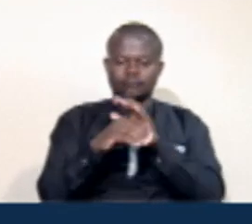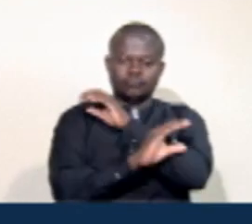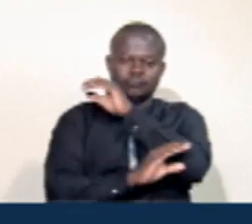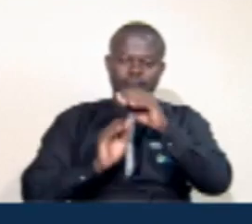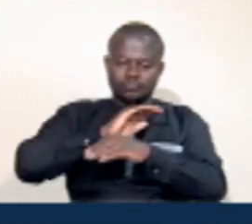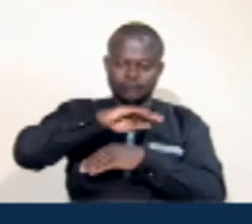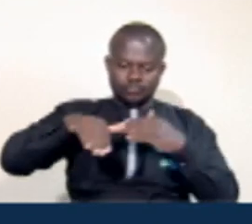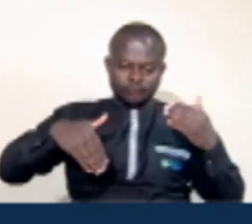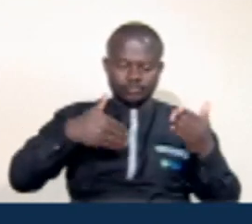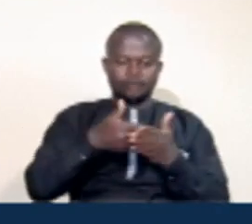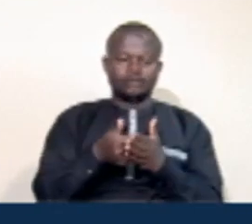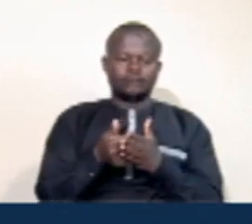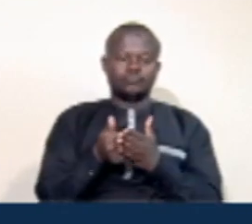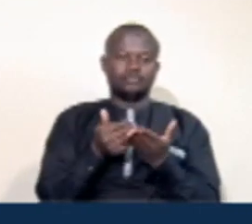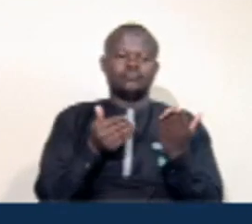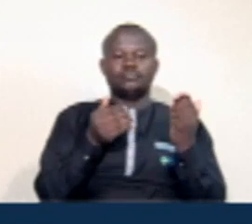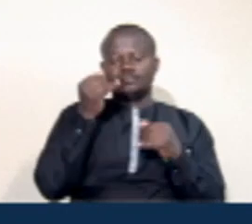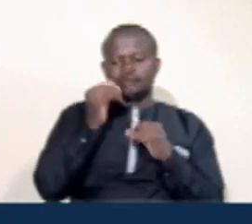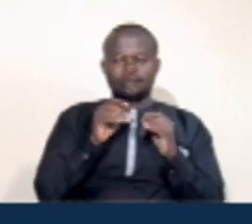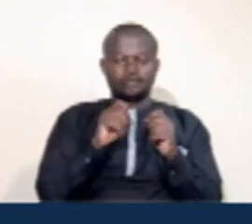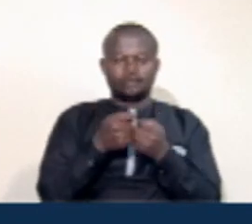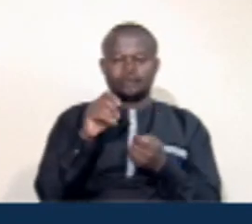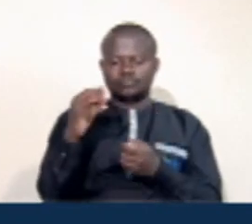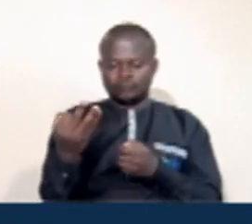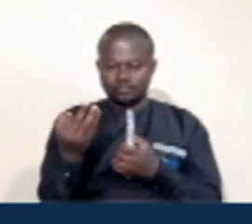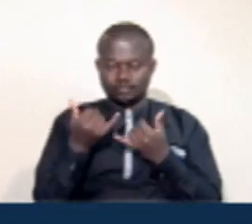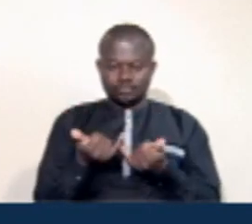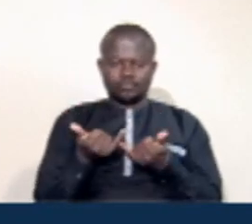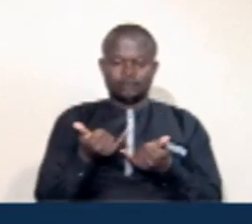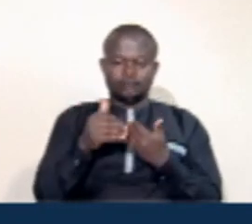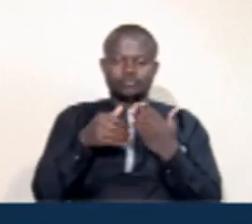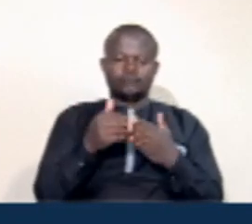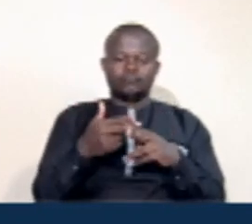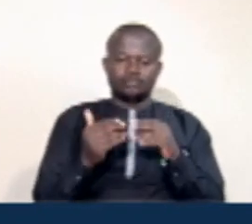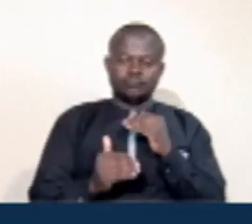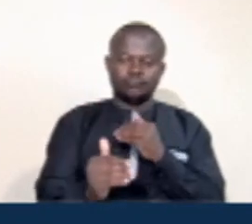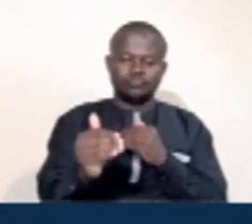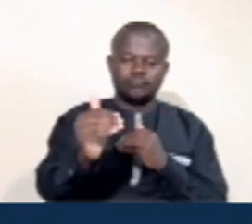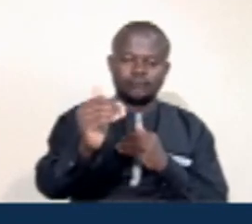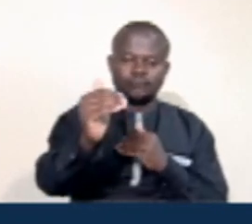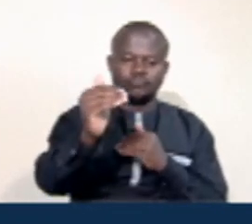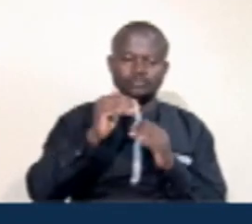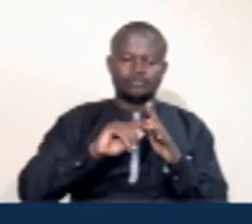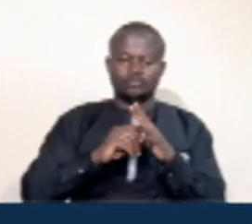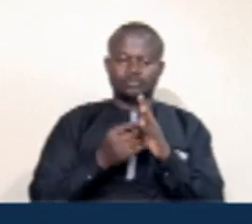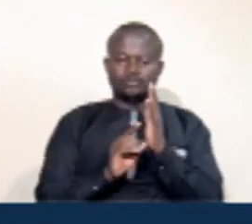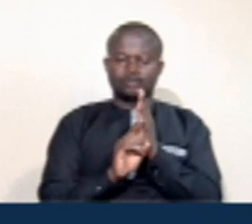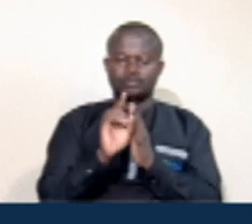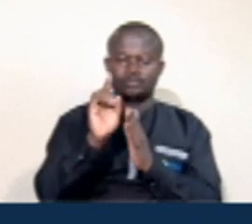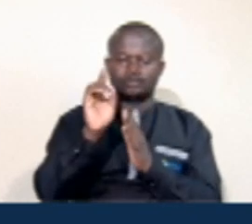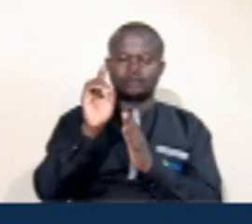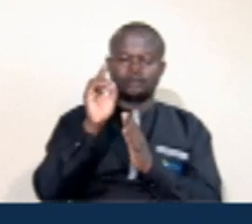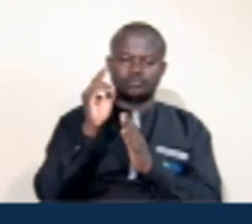hose ikizamini gisoza igihembwe cya gatatu ubu rero ikigiye kuba nuko guhera ku itariki